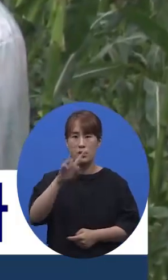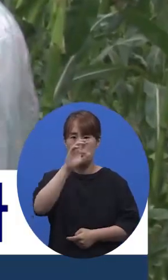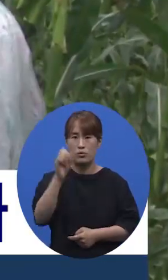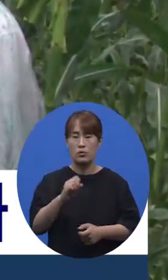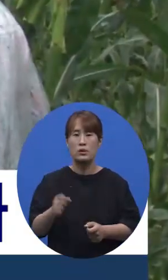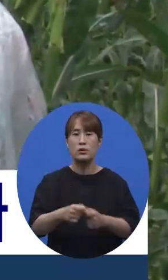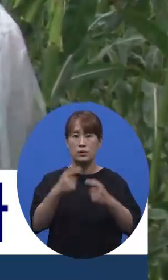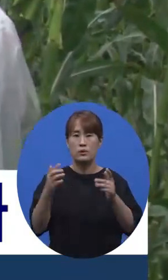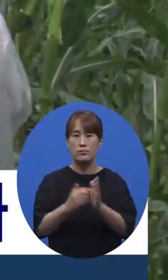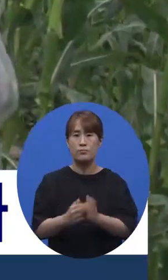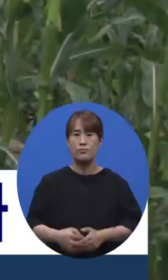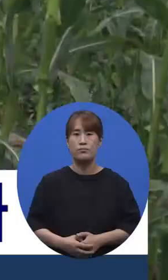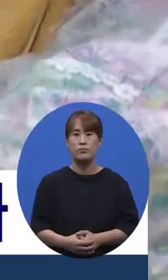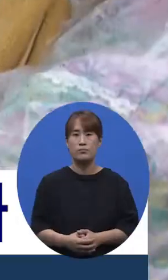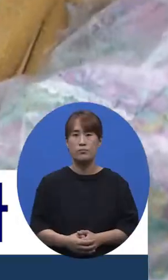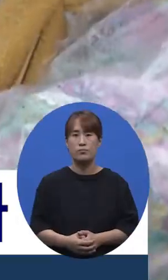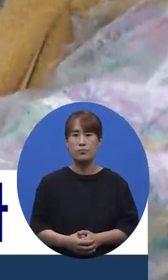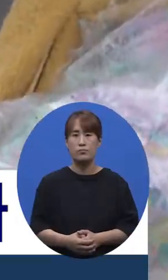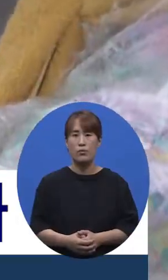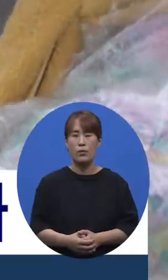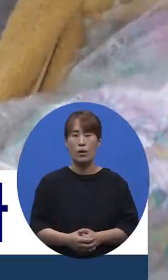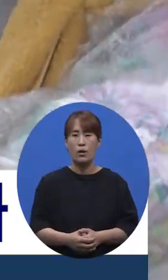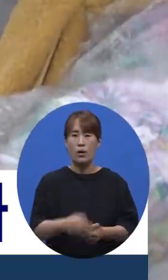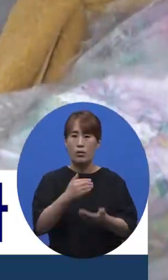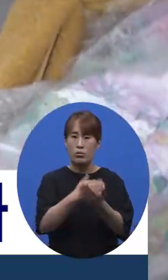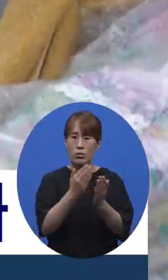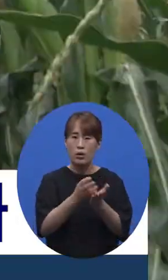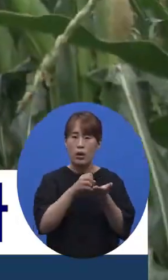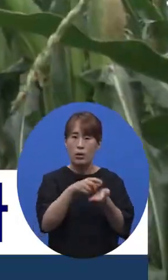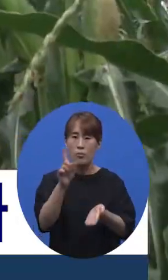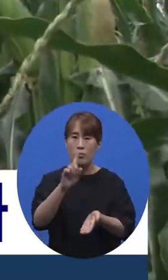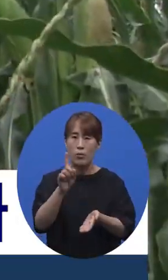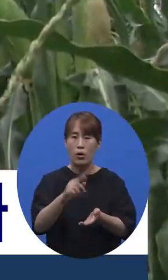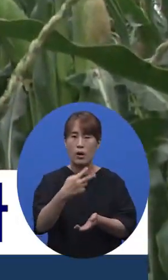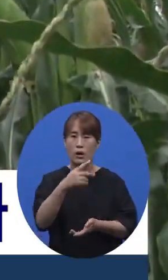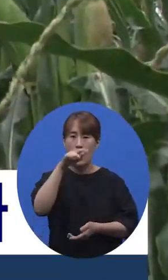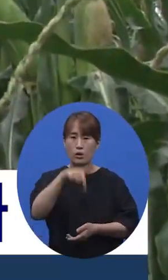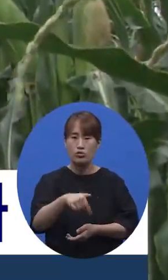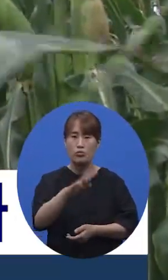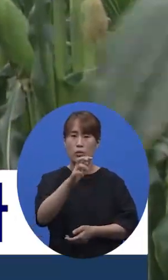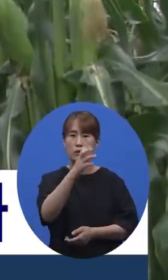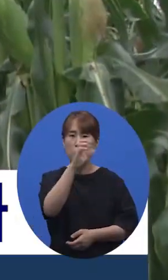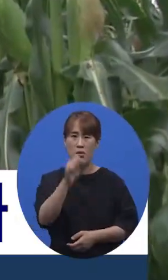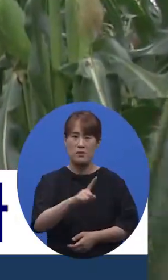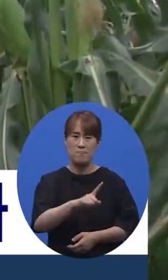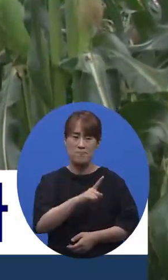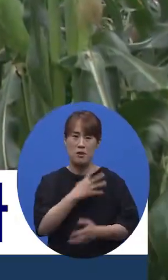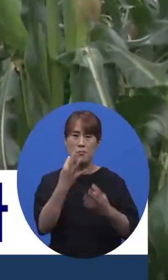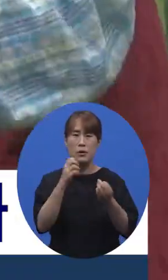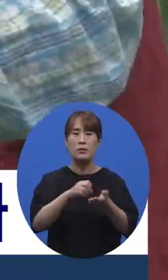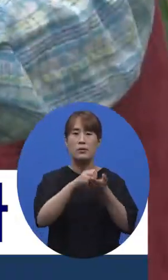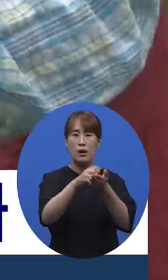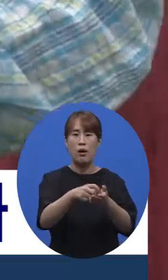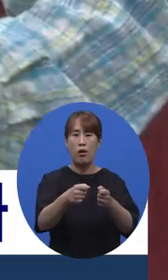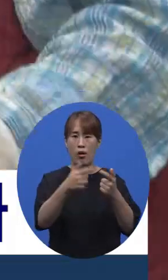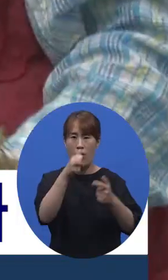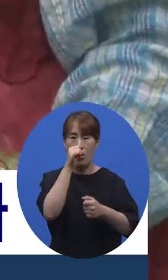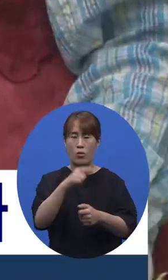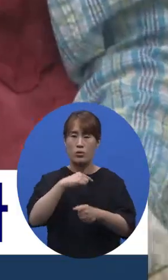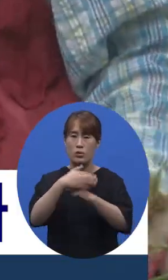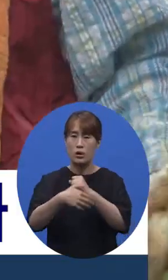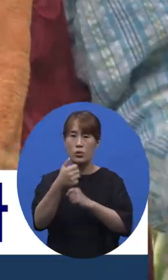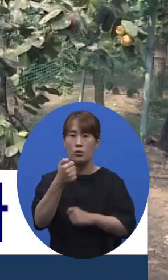13.2% 이상 증가했습니다 품목별 가입률 을 보면 대추가 80% 로 가장 높았고